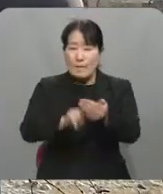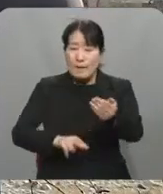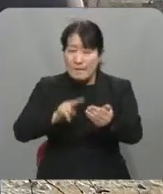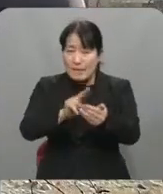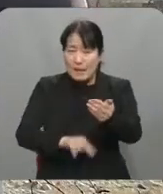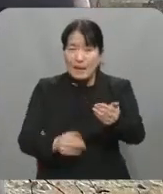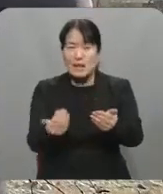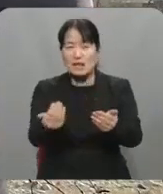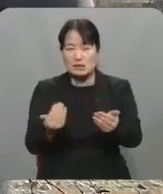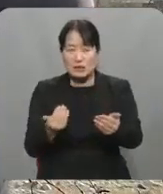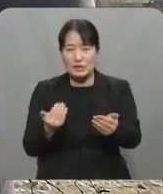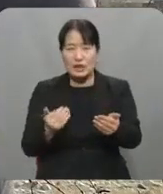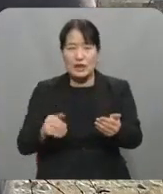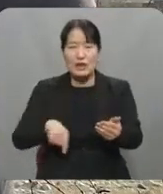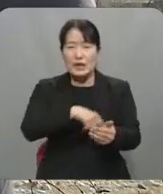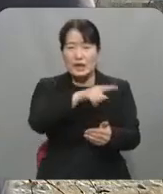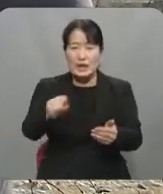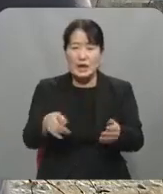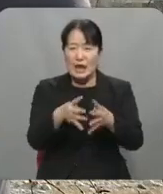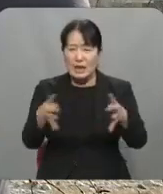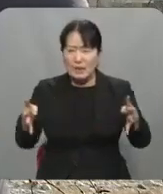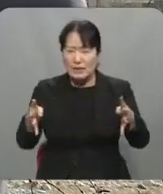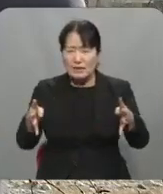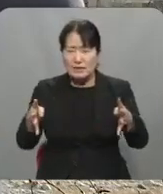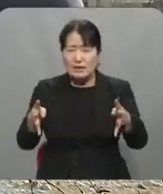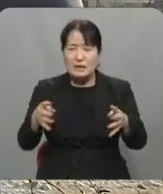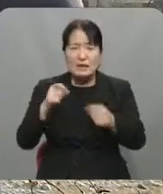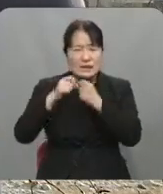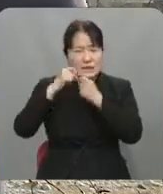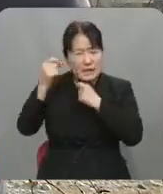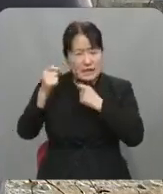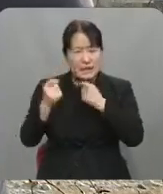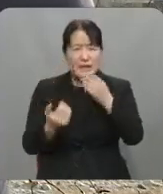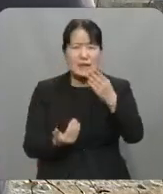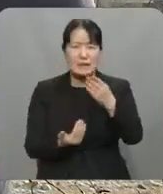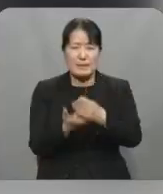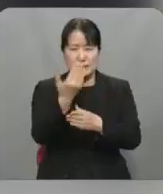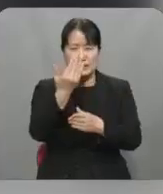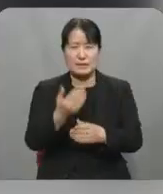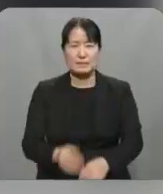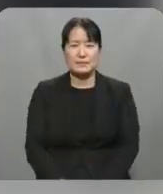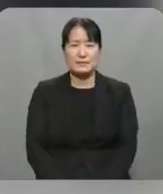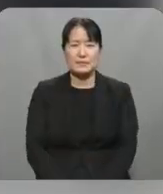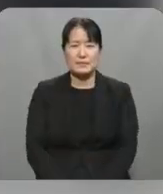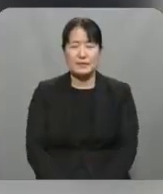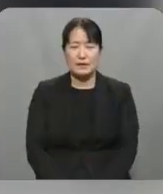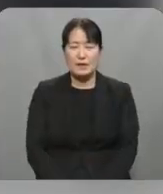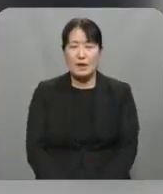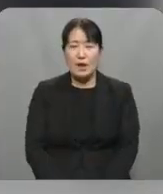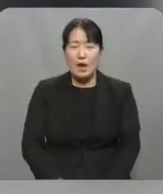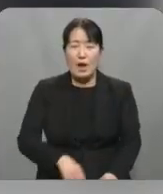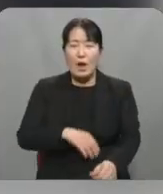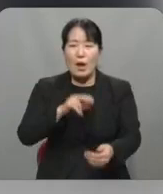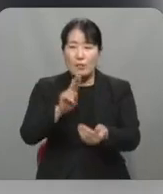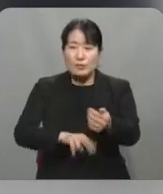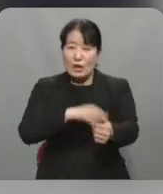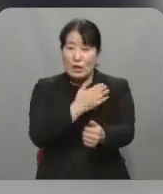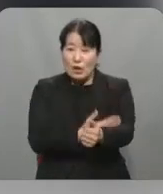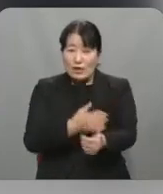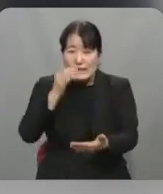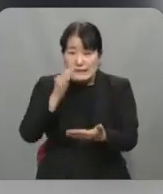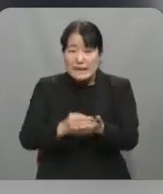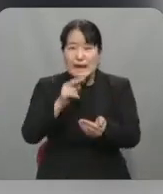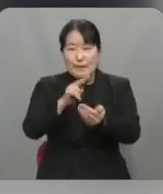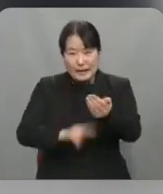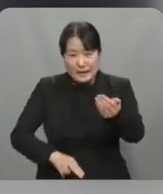개업을 앞두고 이 아파트 수요를 노린 사기 사건도 잇따라 발생했습니다 분양권을 미리 싸게 넘기게 따며